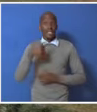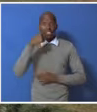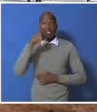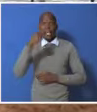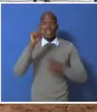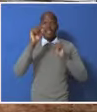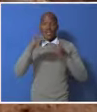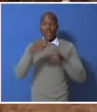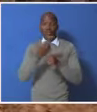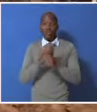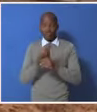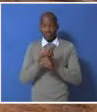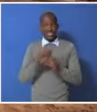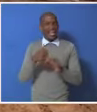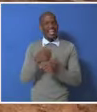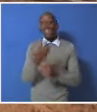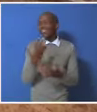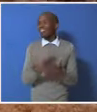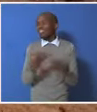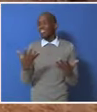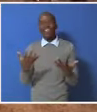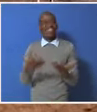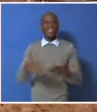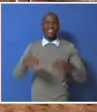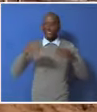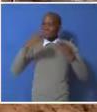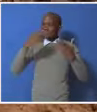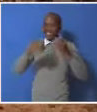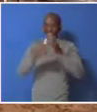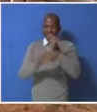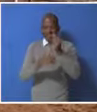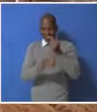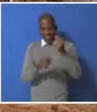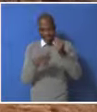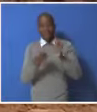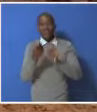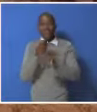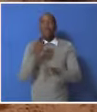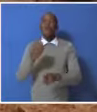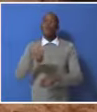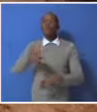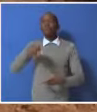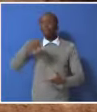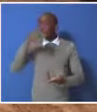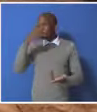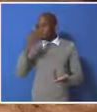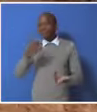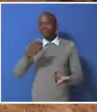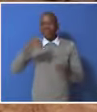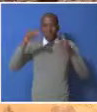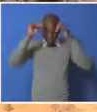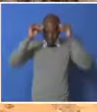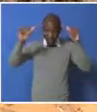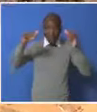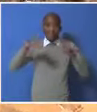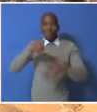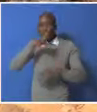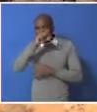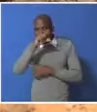dirisa anything biodegradable boloko bongwe le bongwe a jwa dikgomo, a jwa dikoko, a jwa